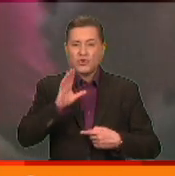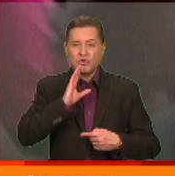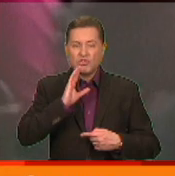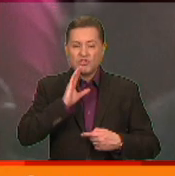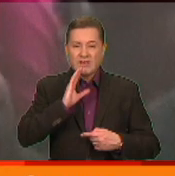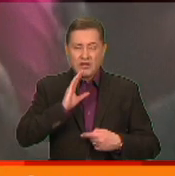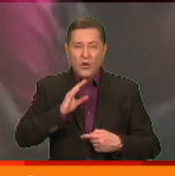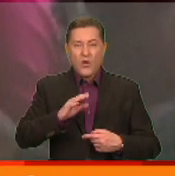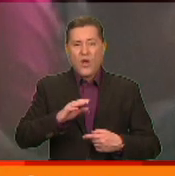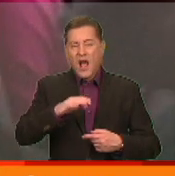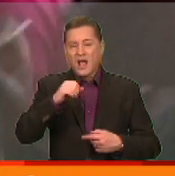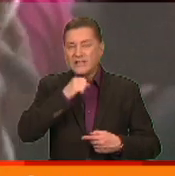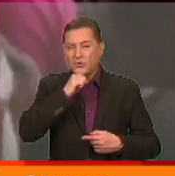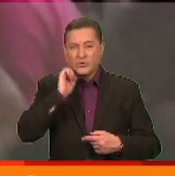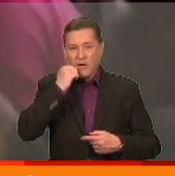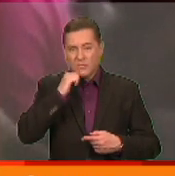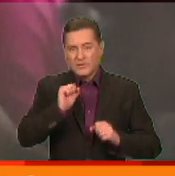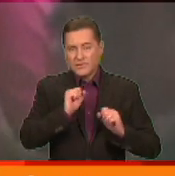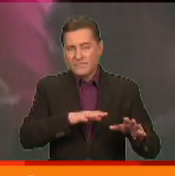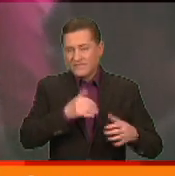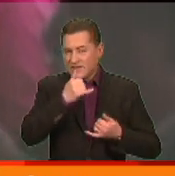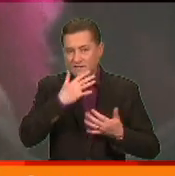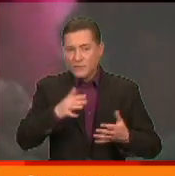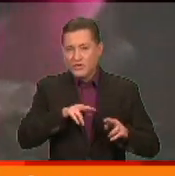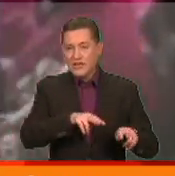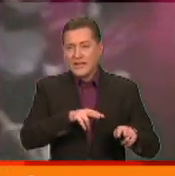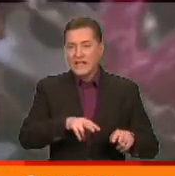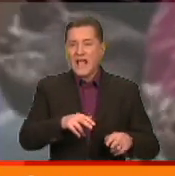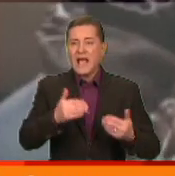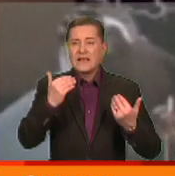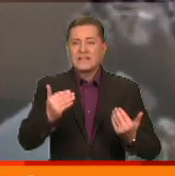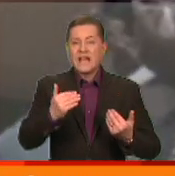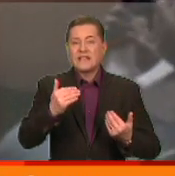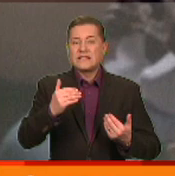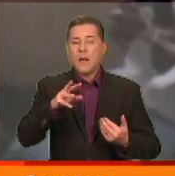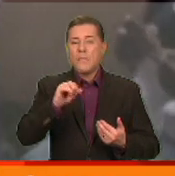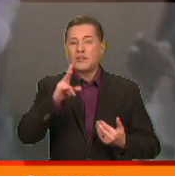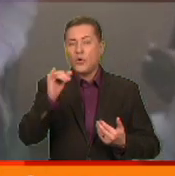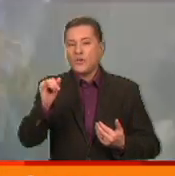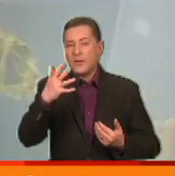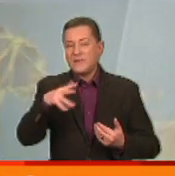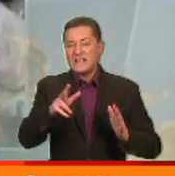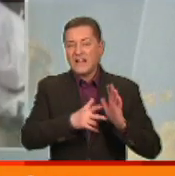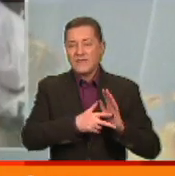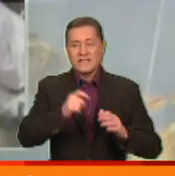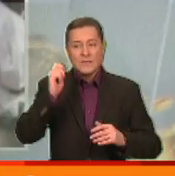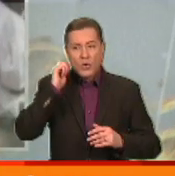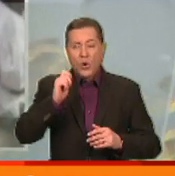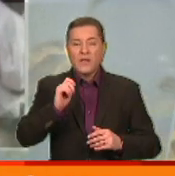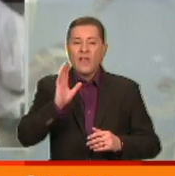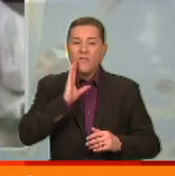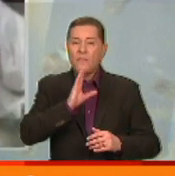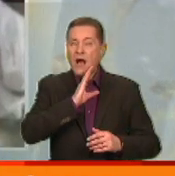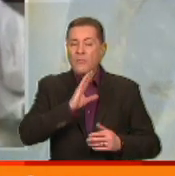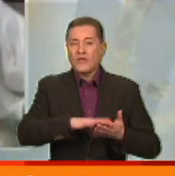із бабусею були не в змозі гледіти малят. Зараз Мадонні 58 років, і мама її, як і Анджеліно Джолі,